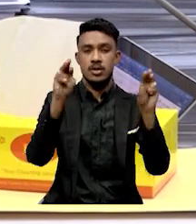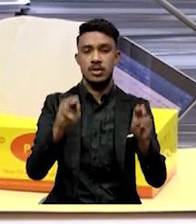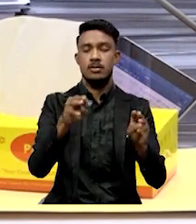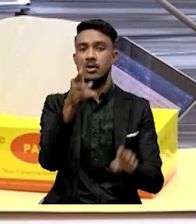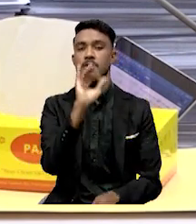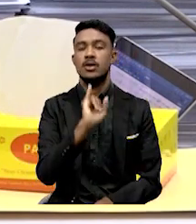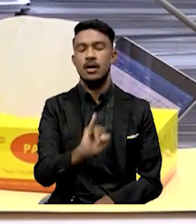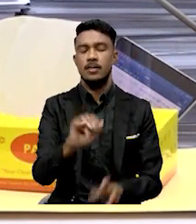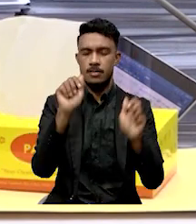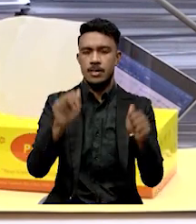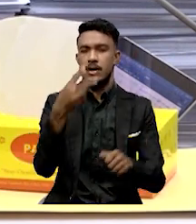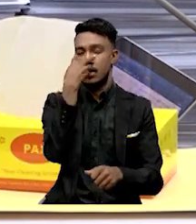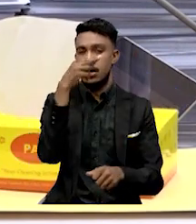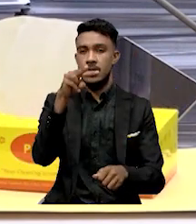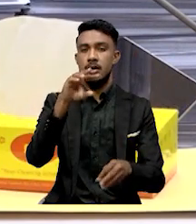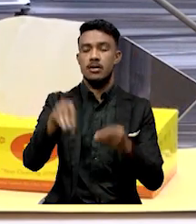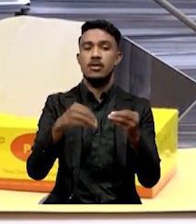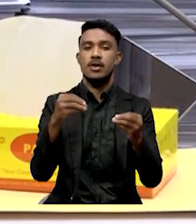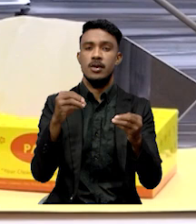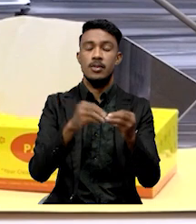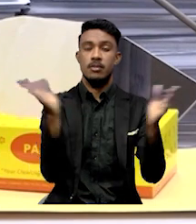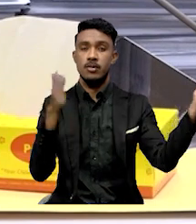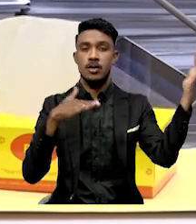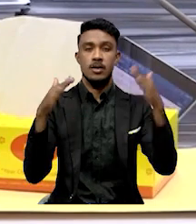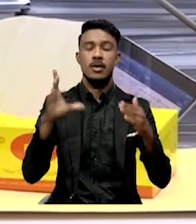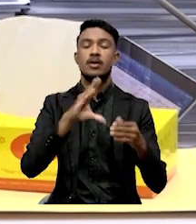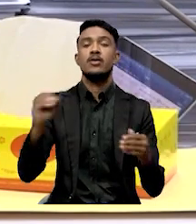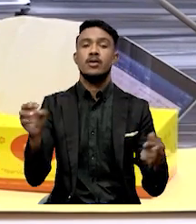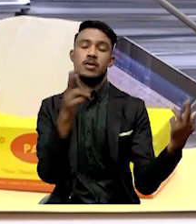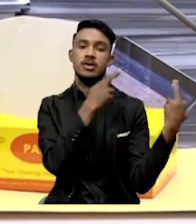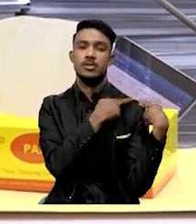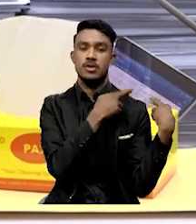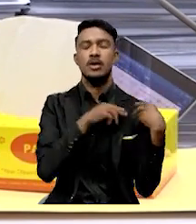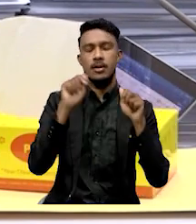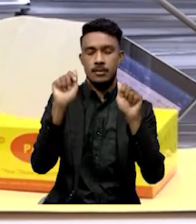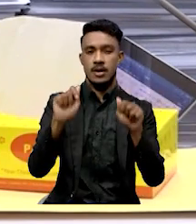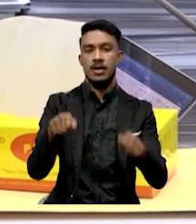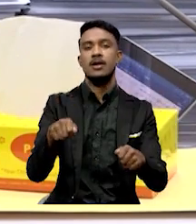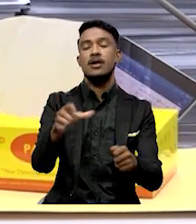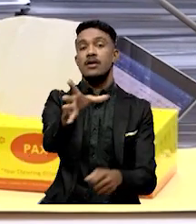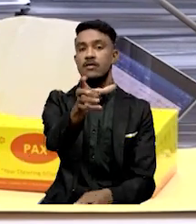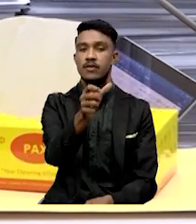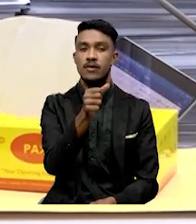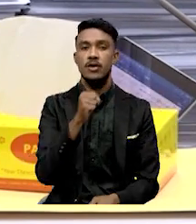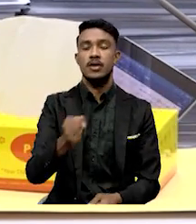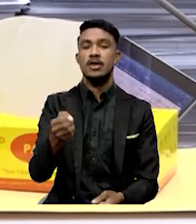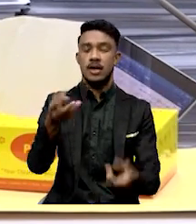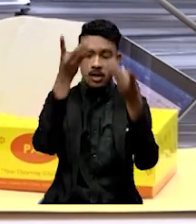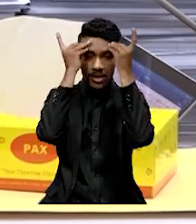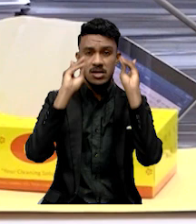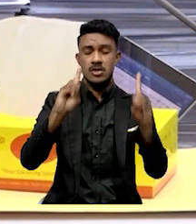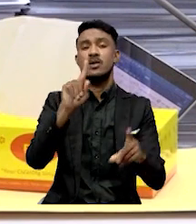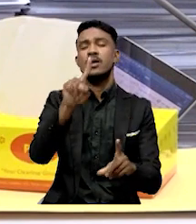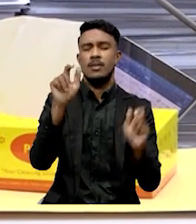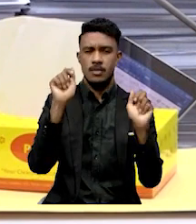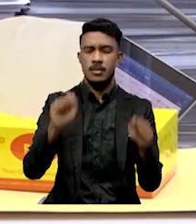linian para tarek istaun sirne e toma consideração e sebele kare foti medida sirne be ke rigoroso ituang ba